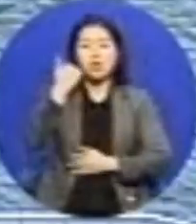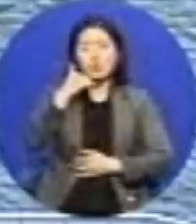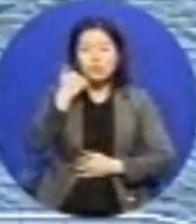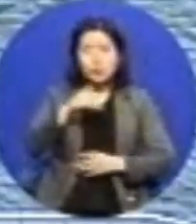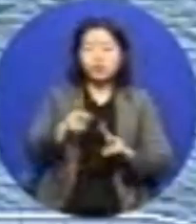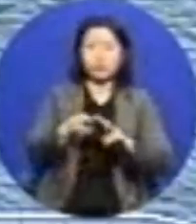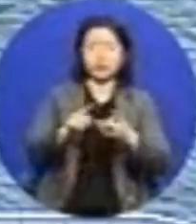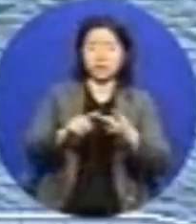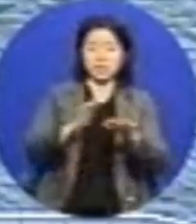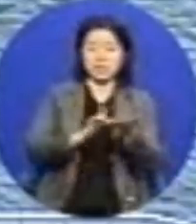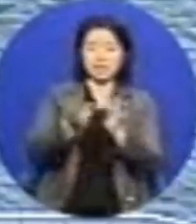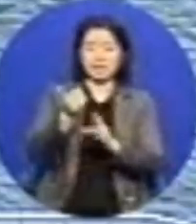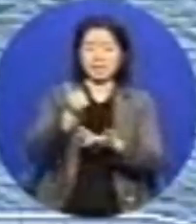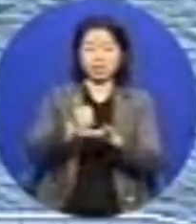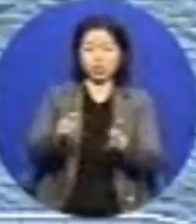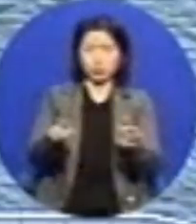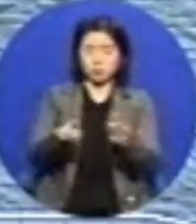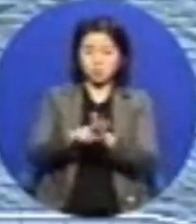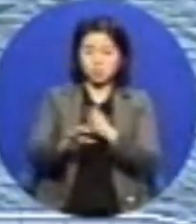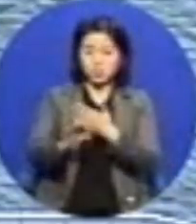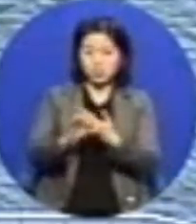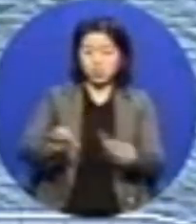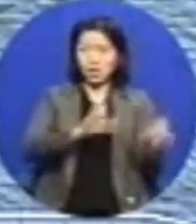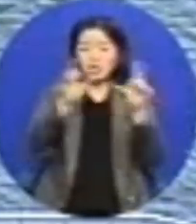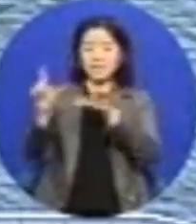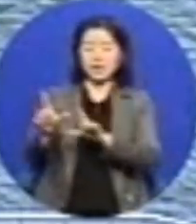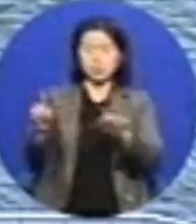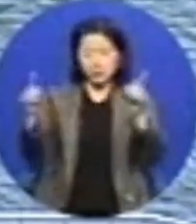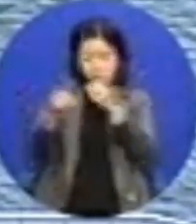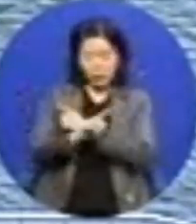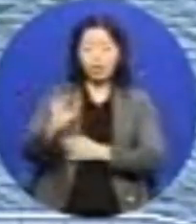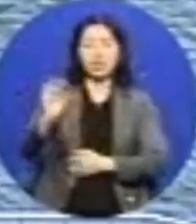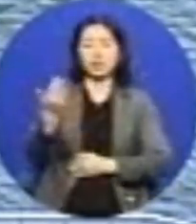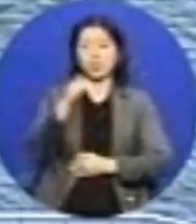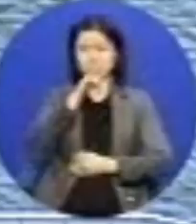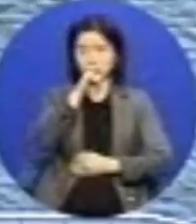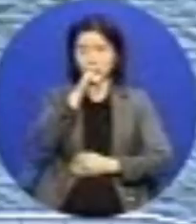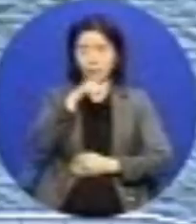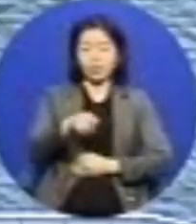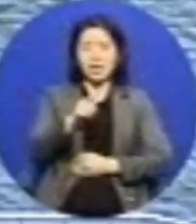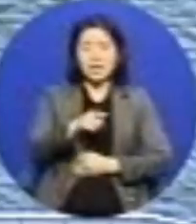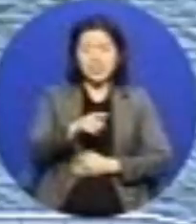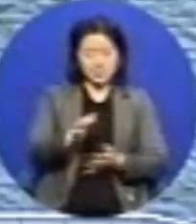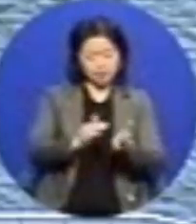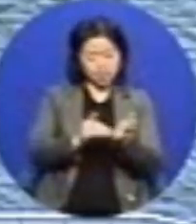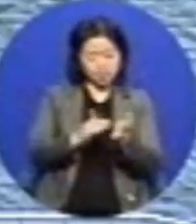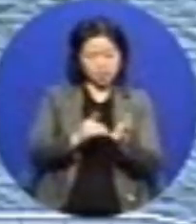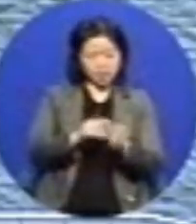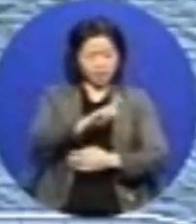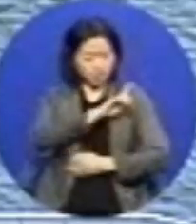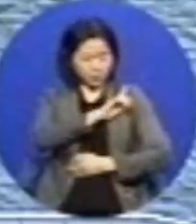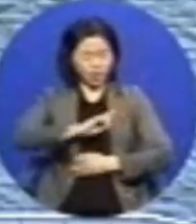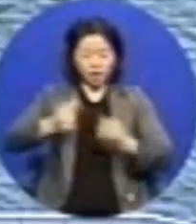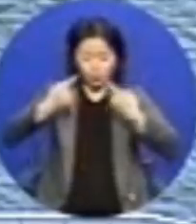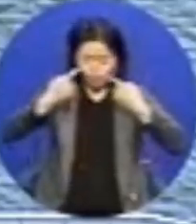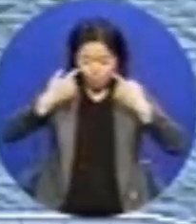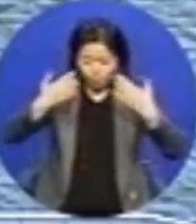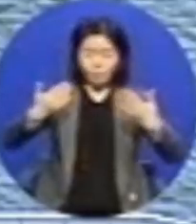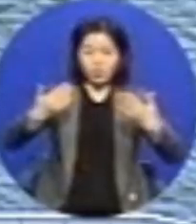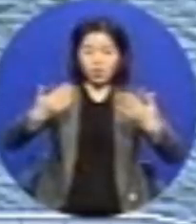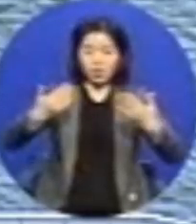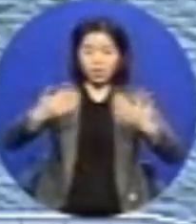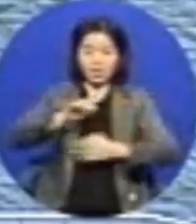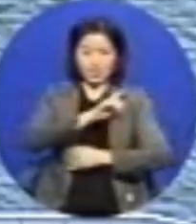믿으면 삶이 변하게 되어 있습니다 이 비밀을 가장 분명하고도 또